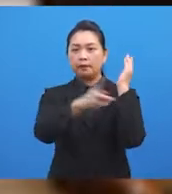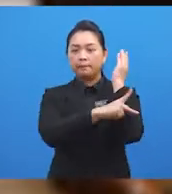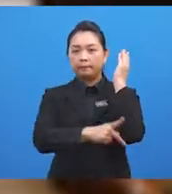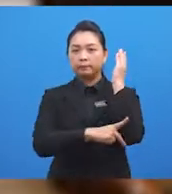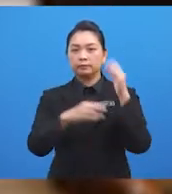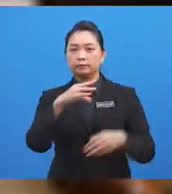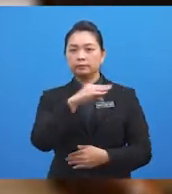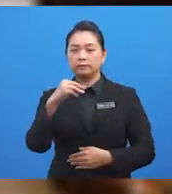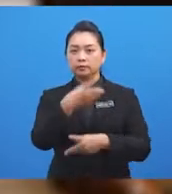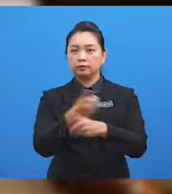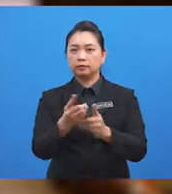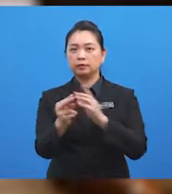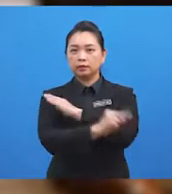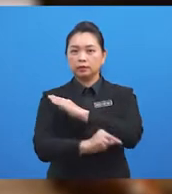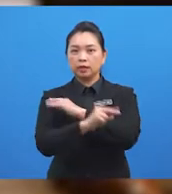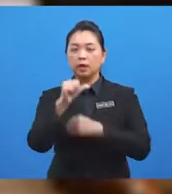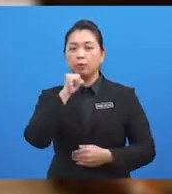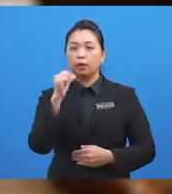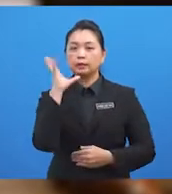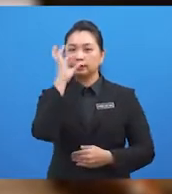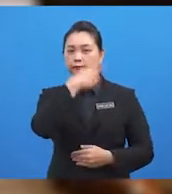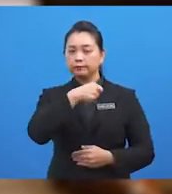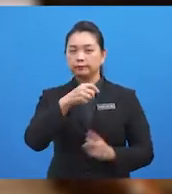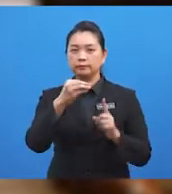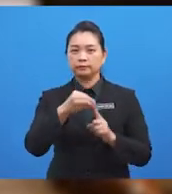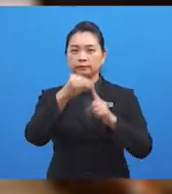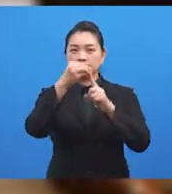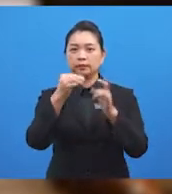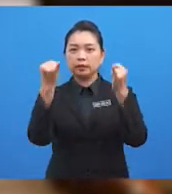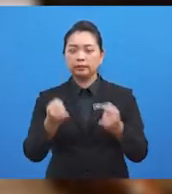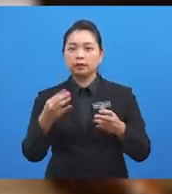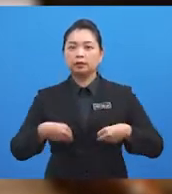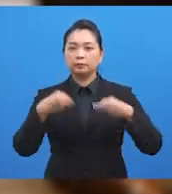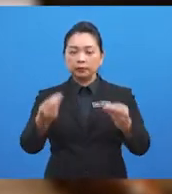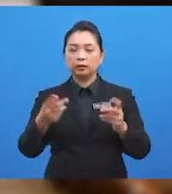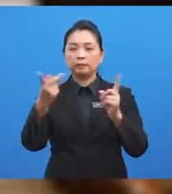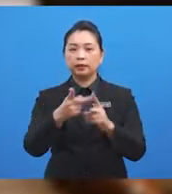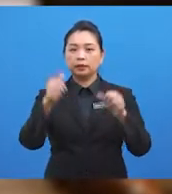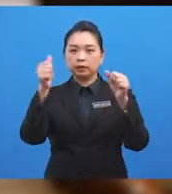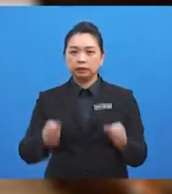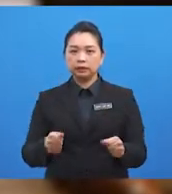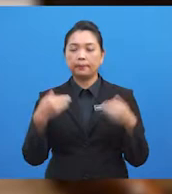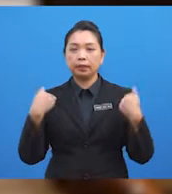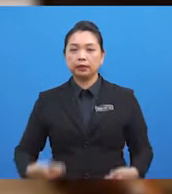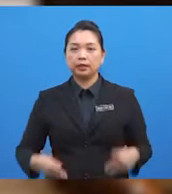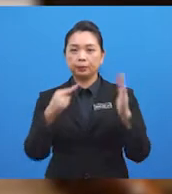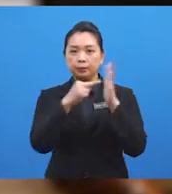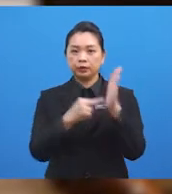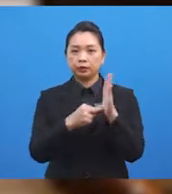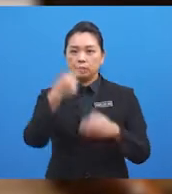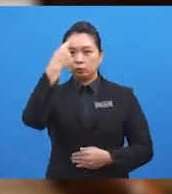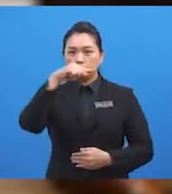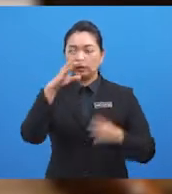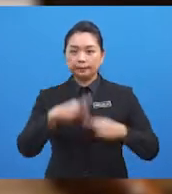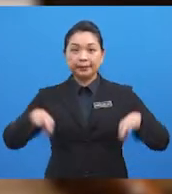Dewan Negeri ini bukanlah bersifat keistimewaan individu yang diberikan kepada ahli badan perundangan